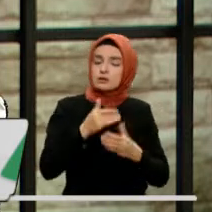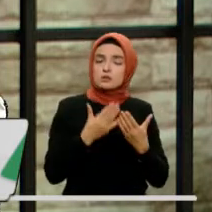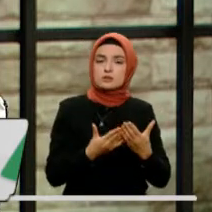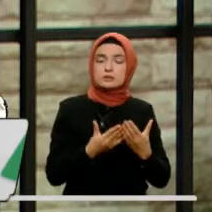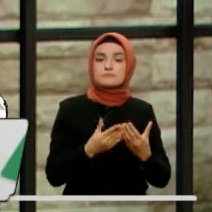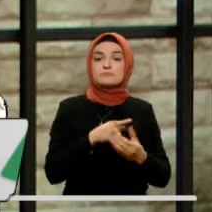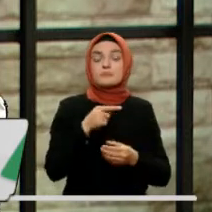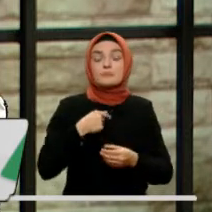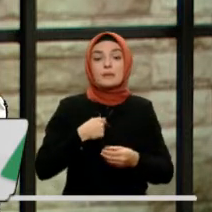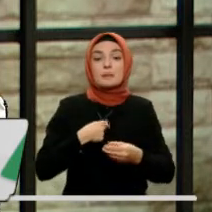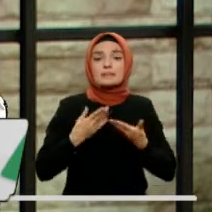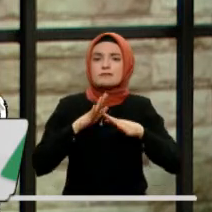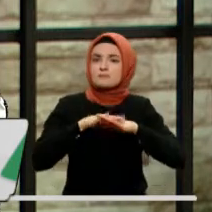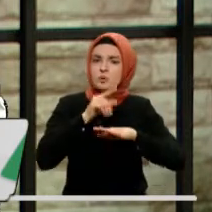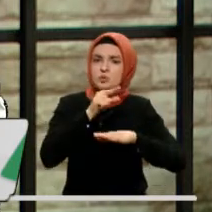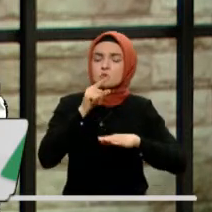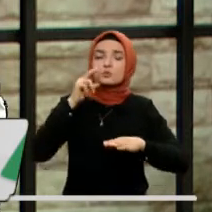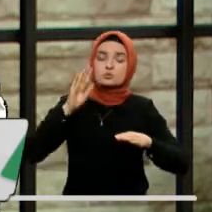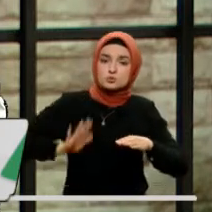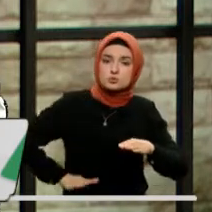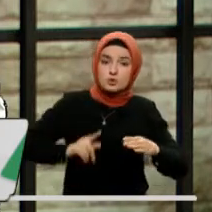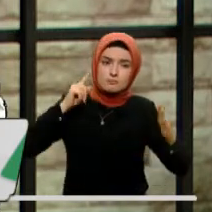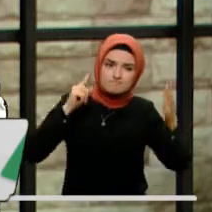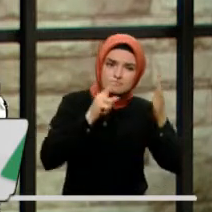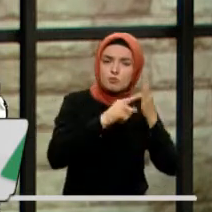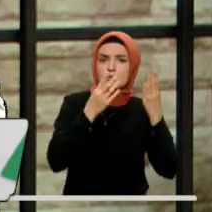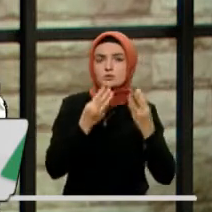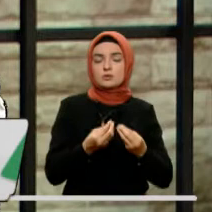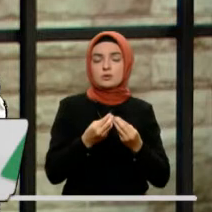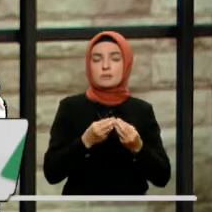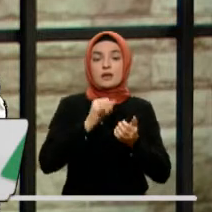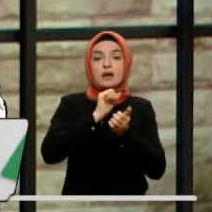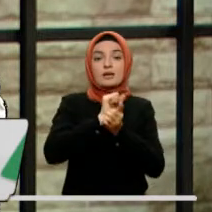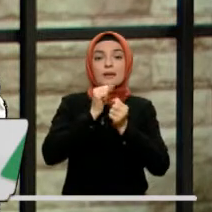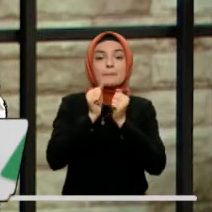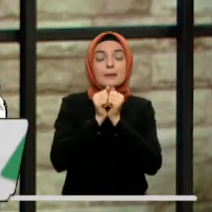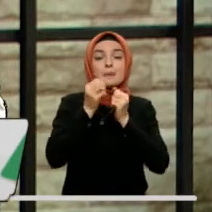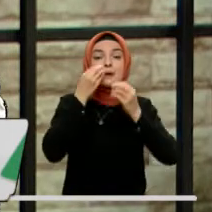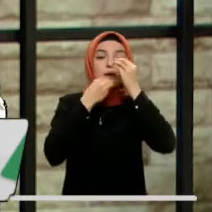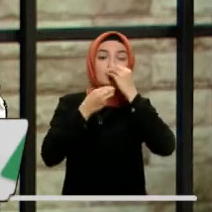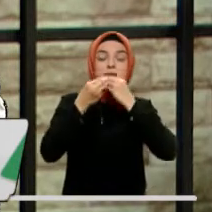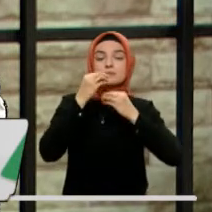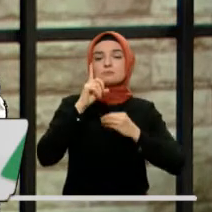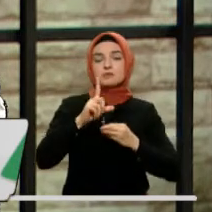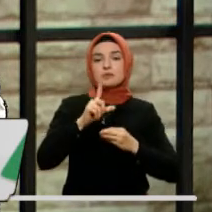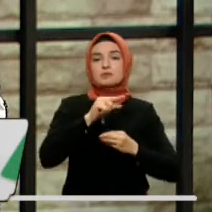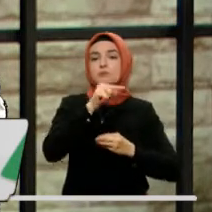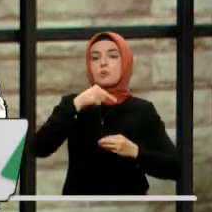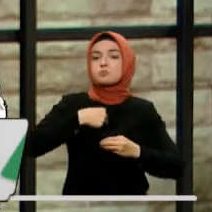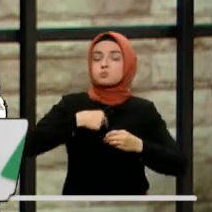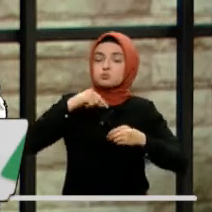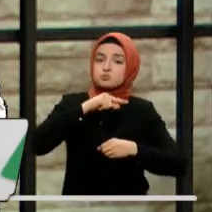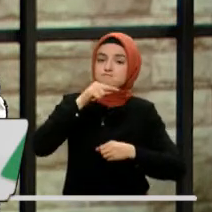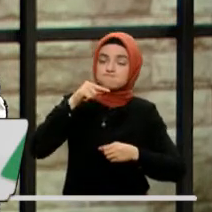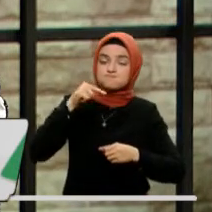Biz ne yapıyorsak aslında çocuğa onu göstermiş oluyoruz. Bir de tabii ki ailelerin beraber yemek yemesi gerekiyor. Bu bizim